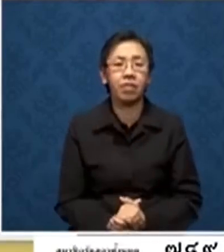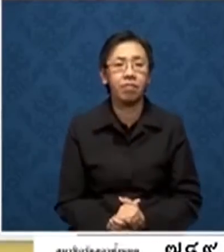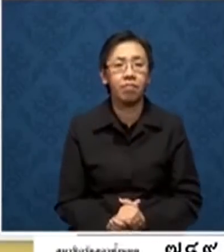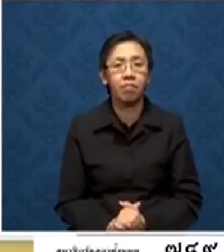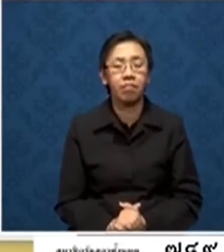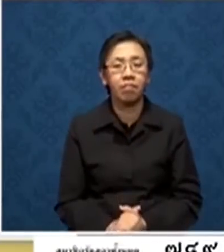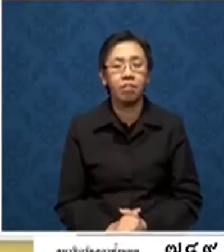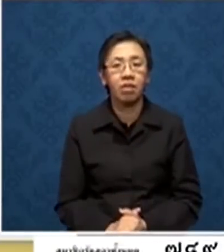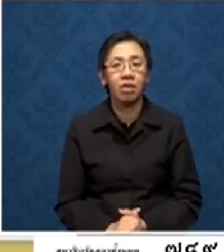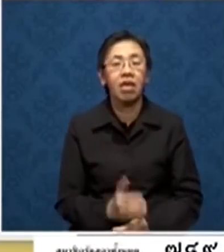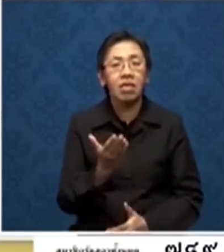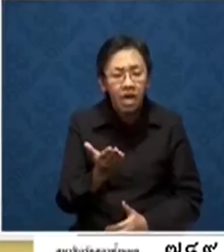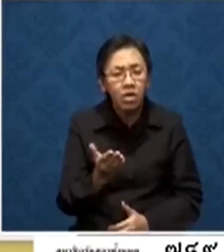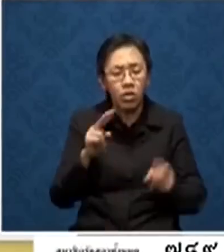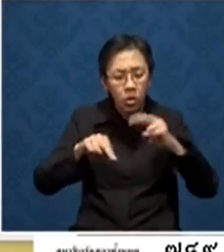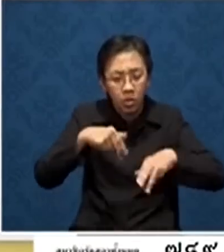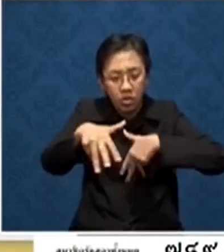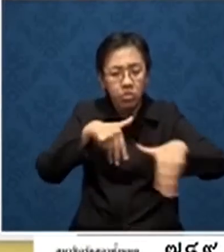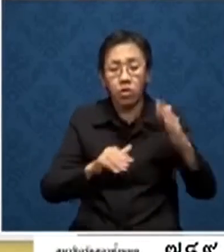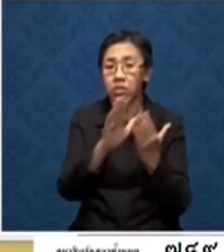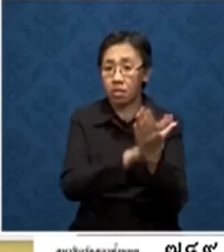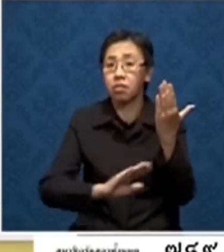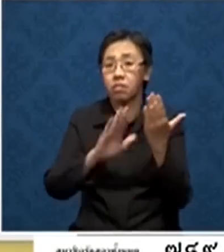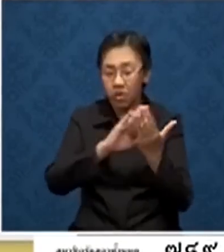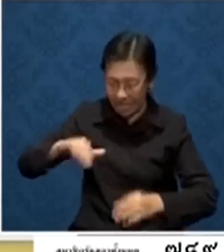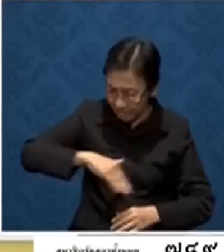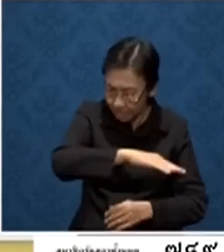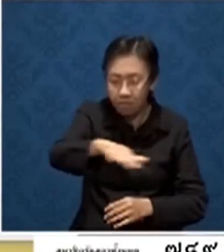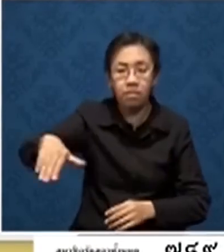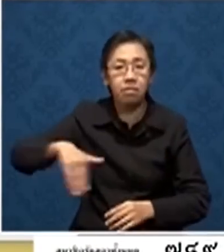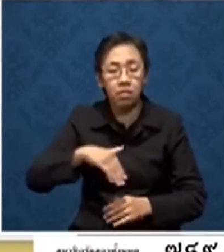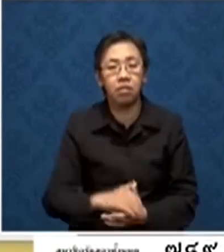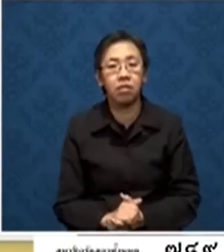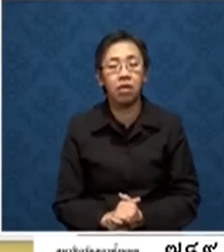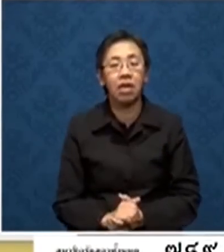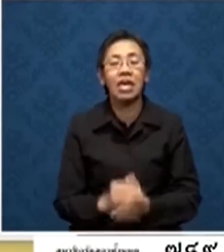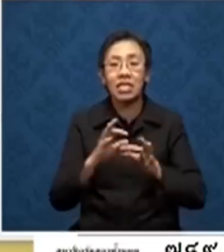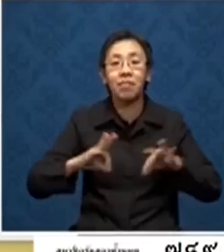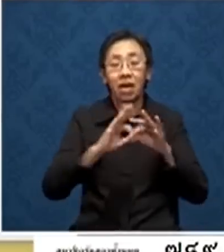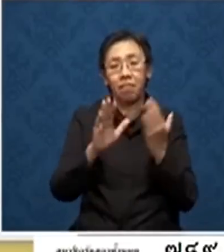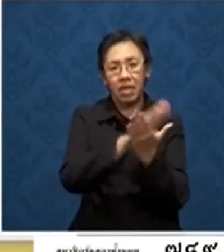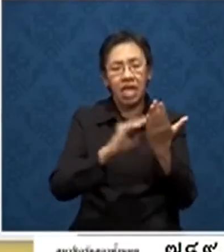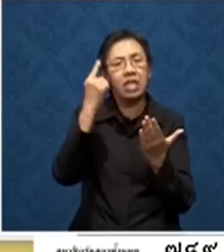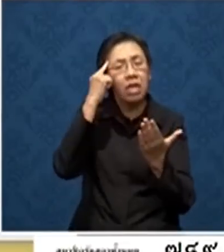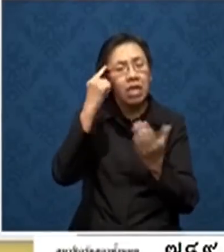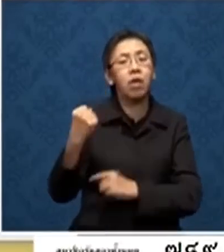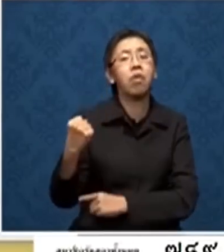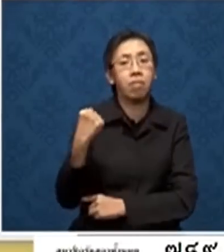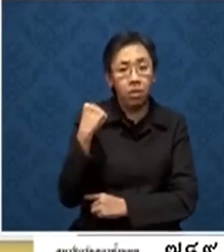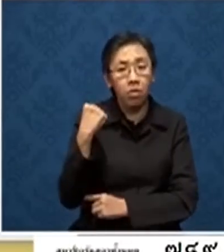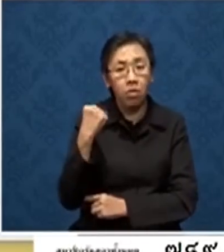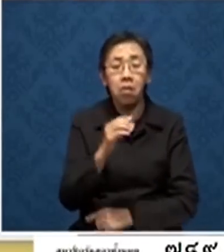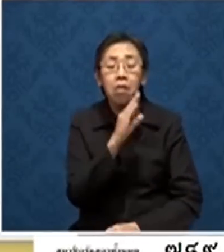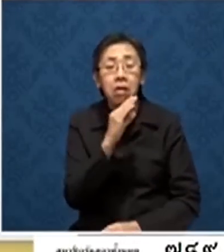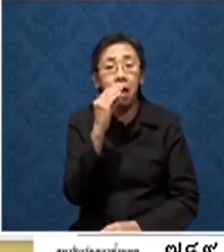ที่ท่านต้องดูแลคนทุกคนและปัญหาคือว่าความมั่นคงของชาติถ้าท่านจะอ้าง